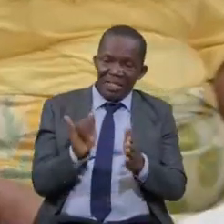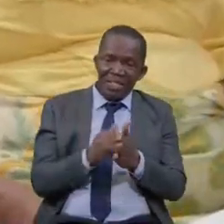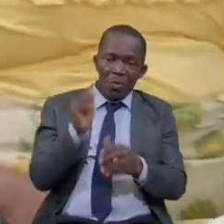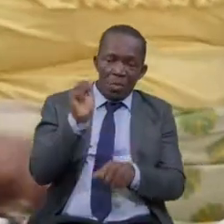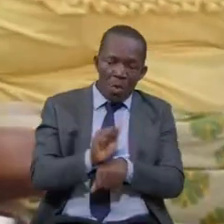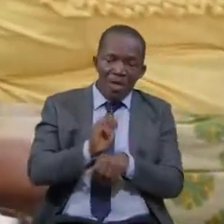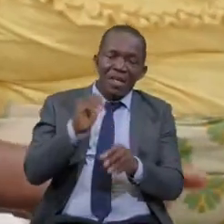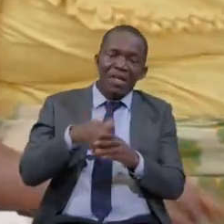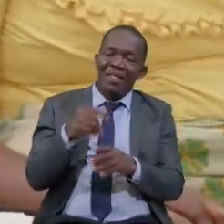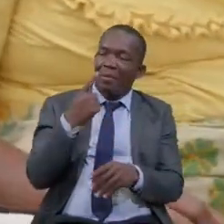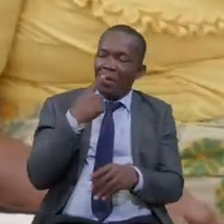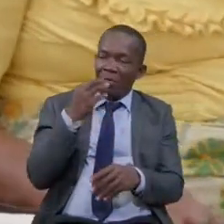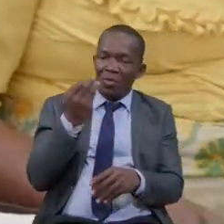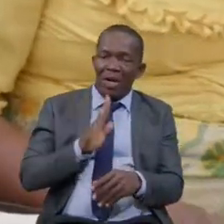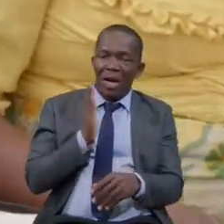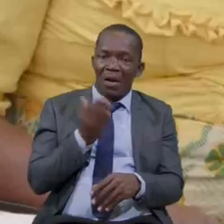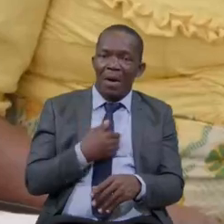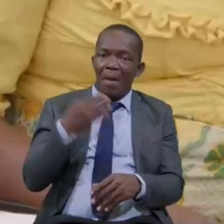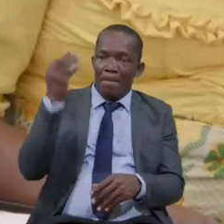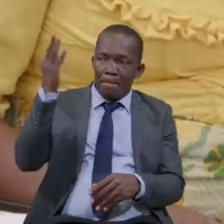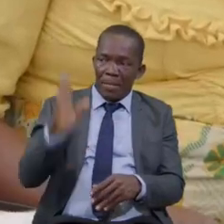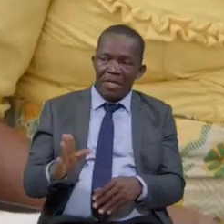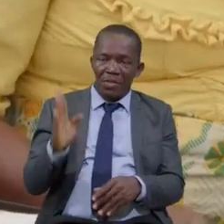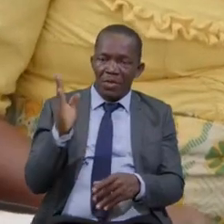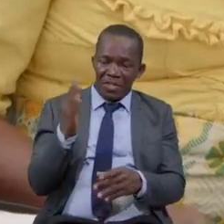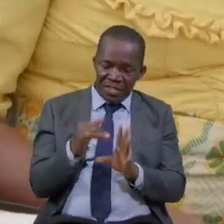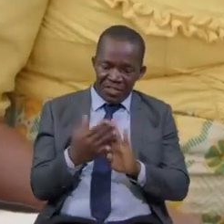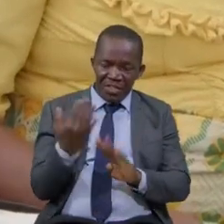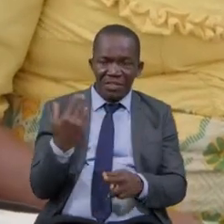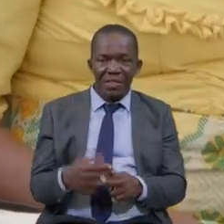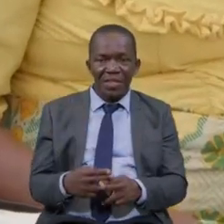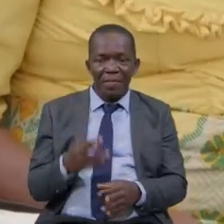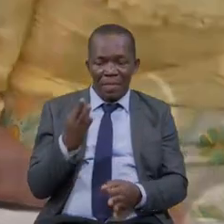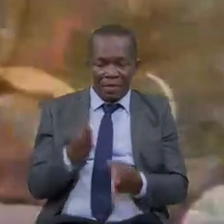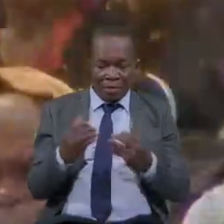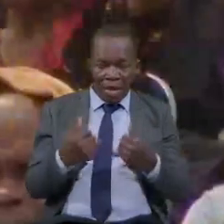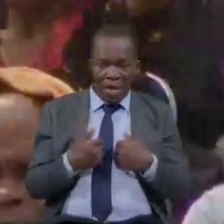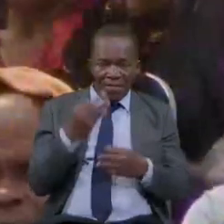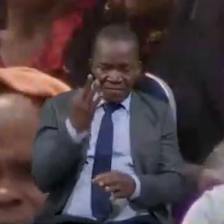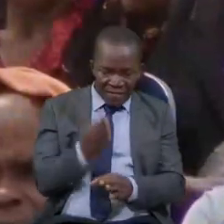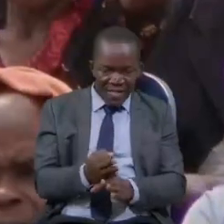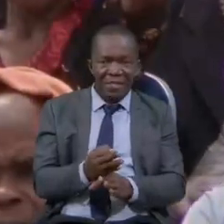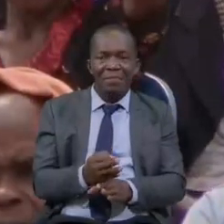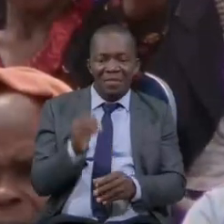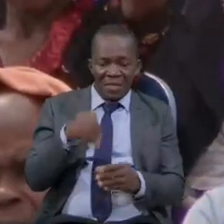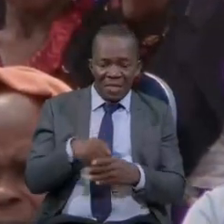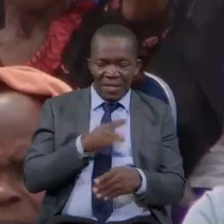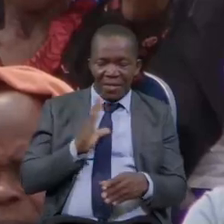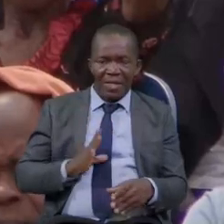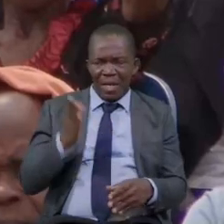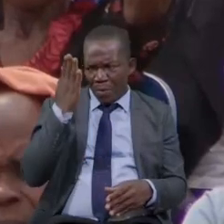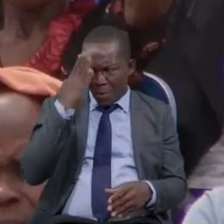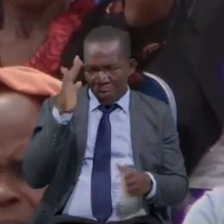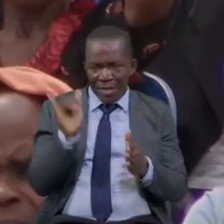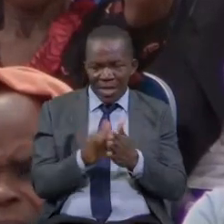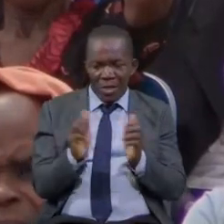Tu as l'assurance en Christ et tu as la foi en Christ et tu sais qu'avec ton Dieu et avec ton